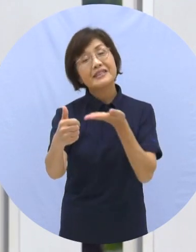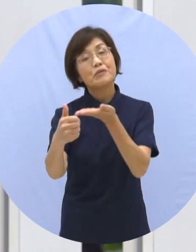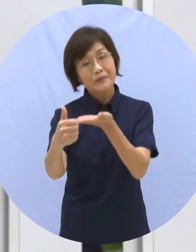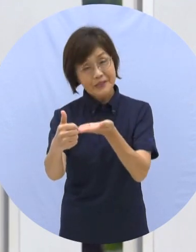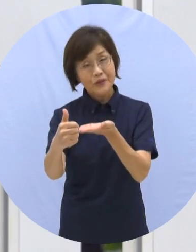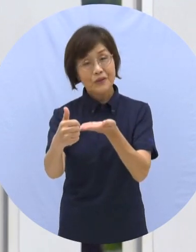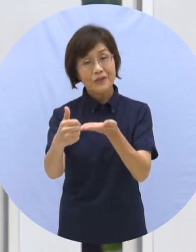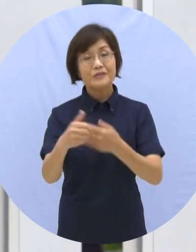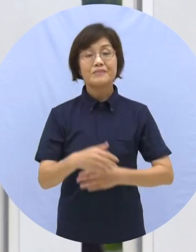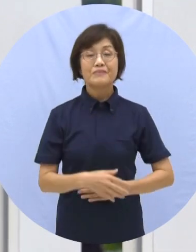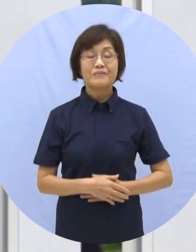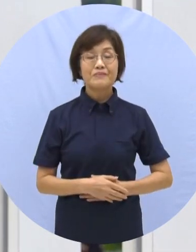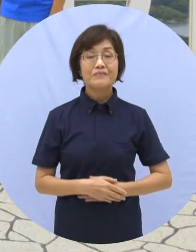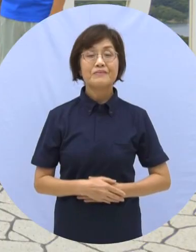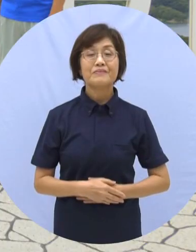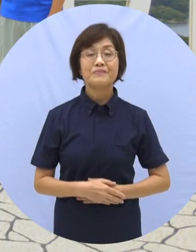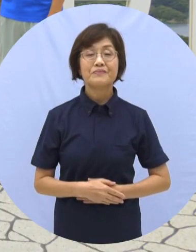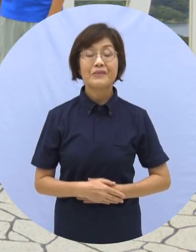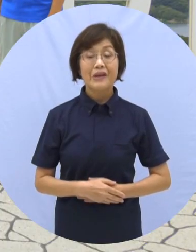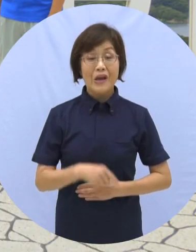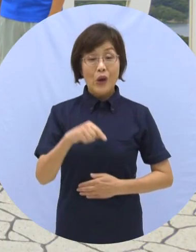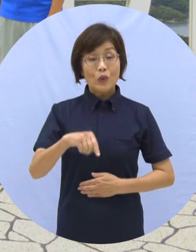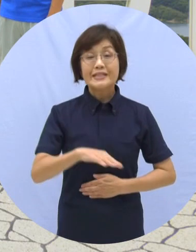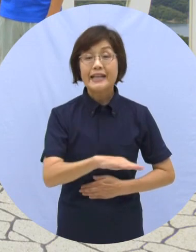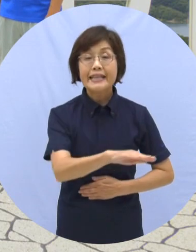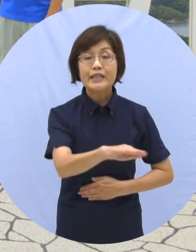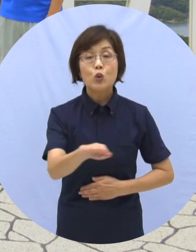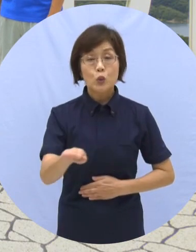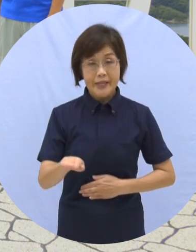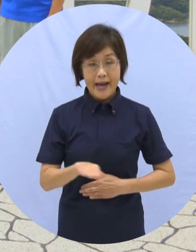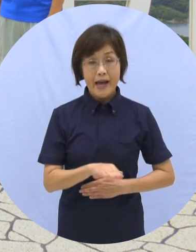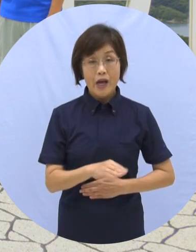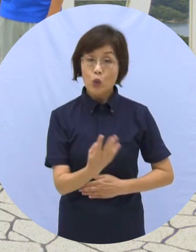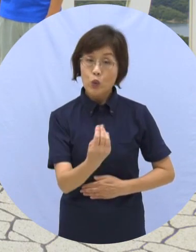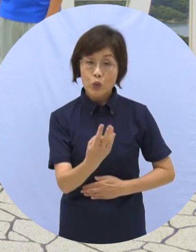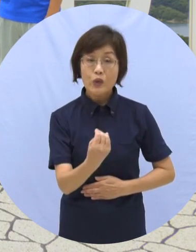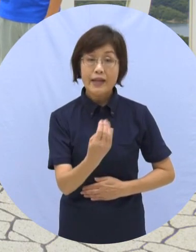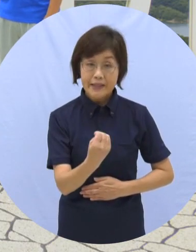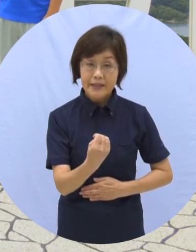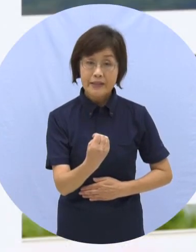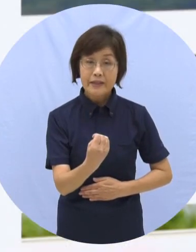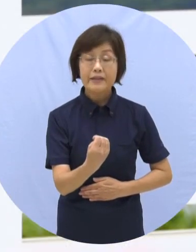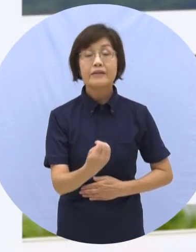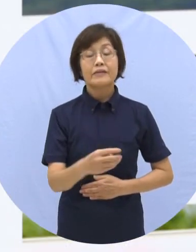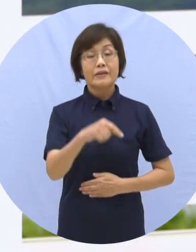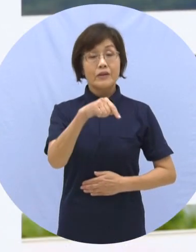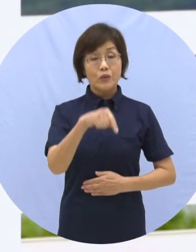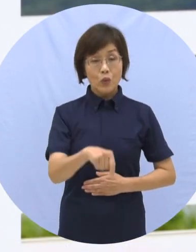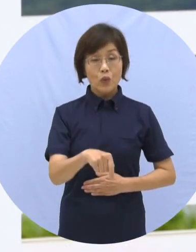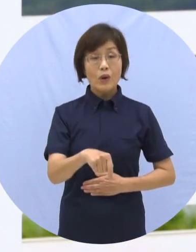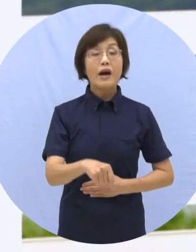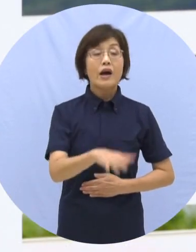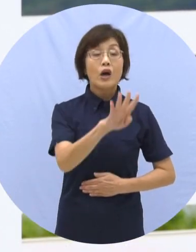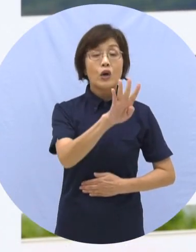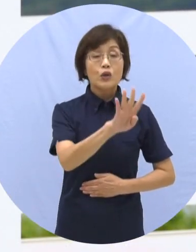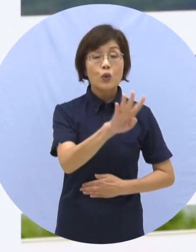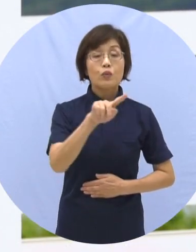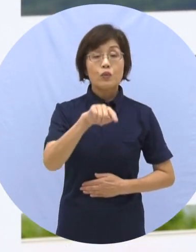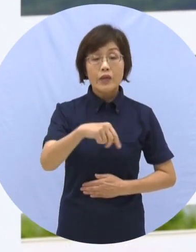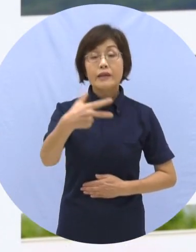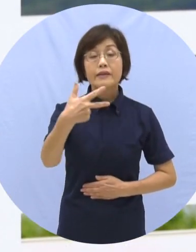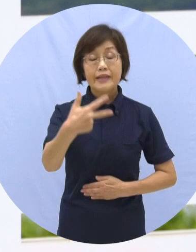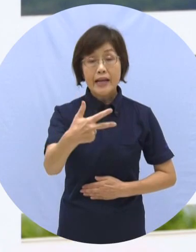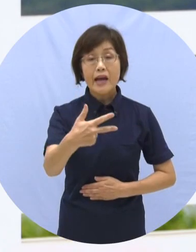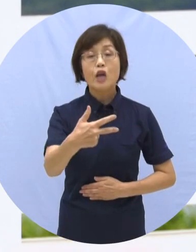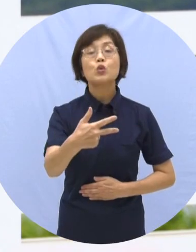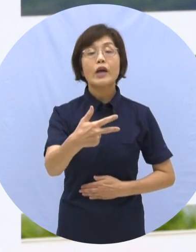聞いてみましょう。 こちらの公園はどれくらいの広さがあるんですか？ はい、こちらの芝生広場は約